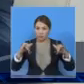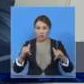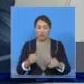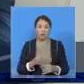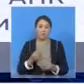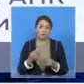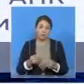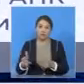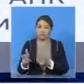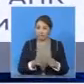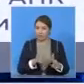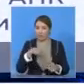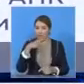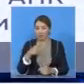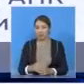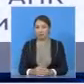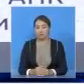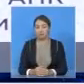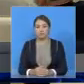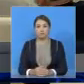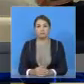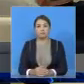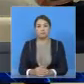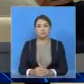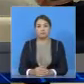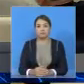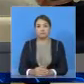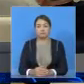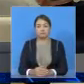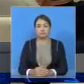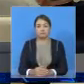қаржы бөлуге дайын екенін жасырмады. Гүлия Айтуғанова, Руслан Елтаев, Ақтөбе телеарнасы.